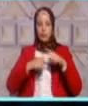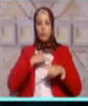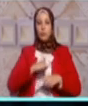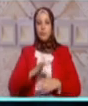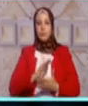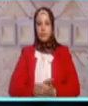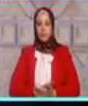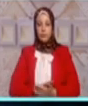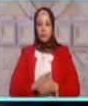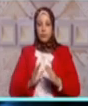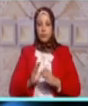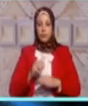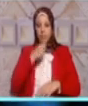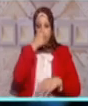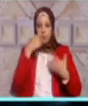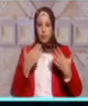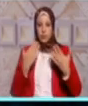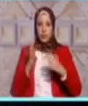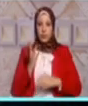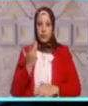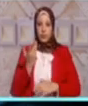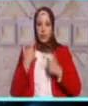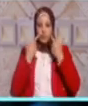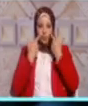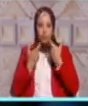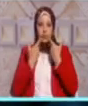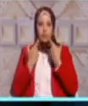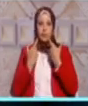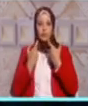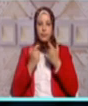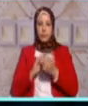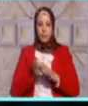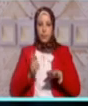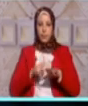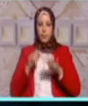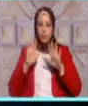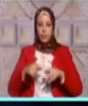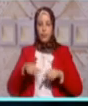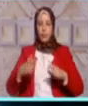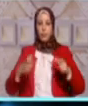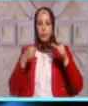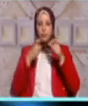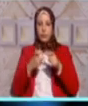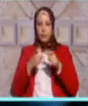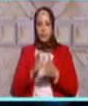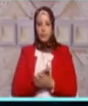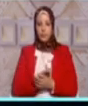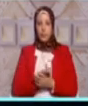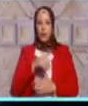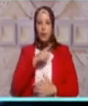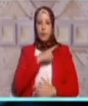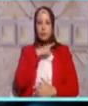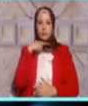التقاليد أو هذه الأصول، إزاي يحافظ على البيئة، إزاي يبقى موجود في مجتمع